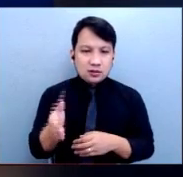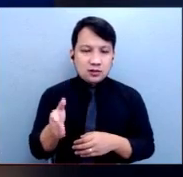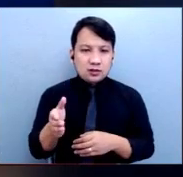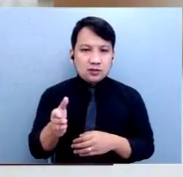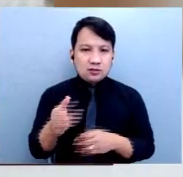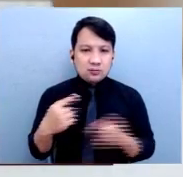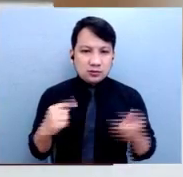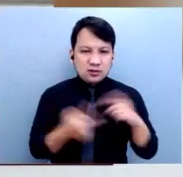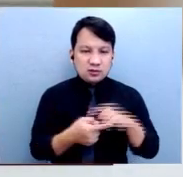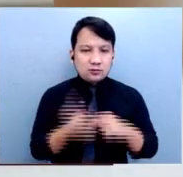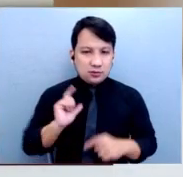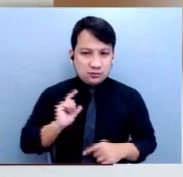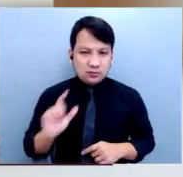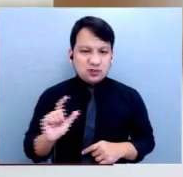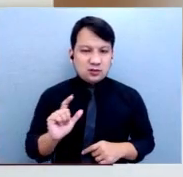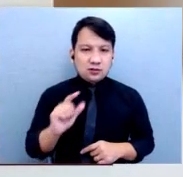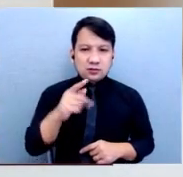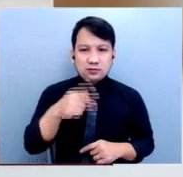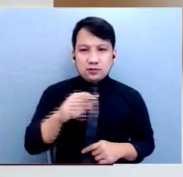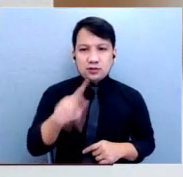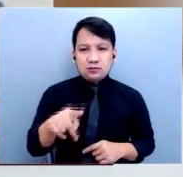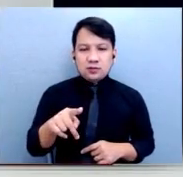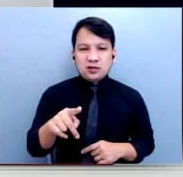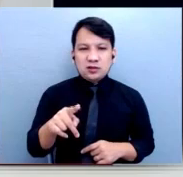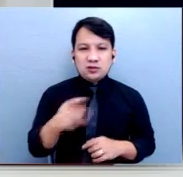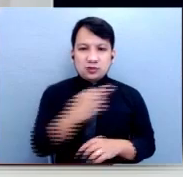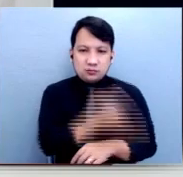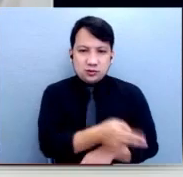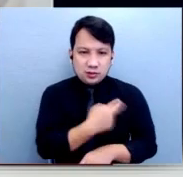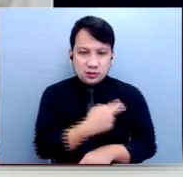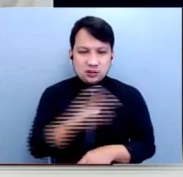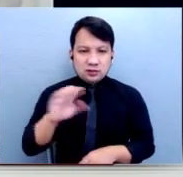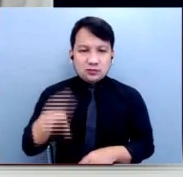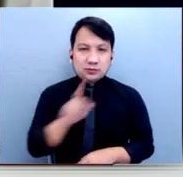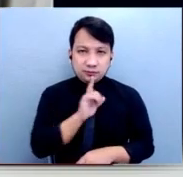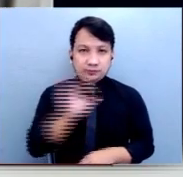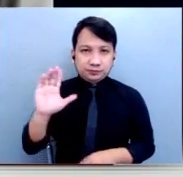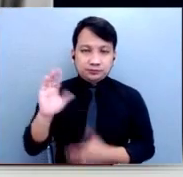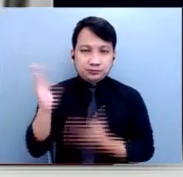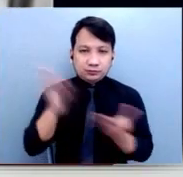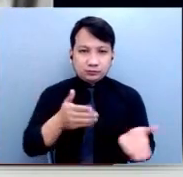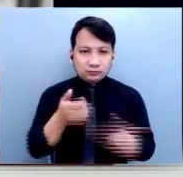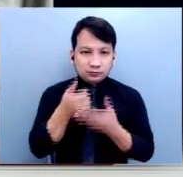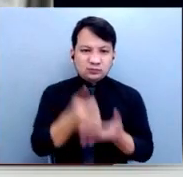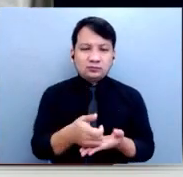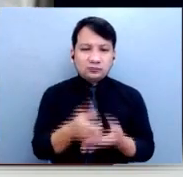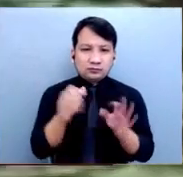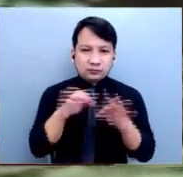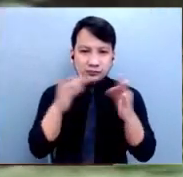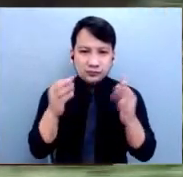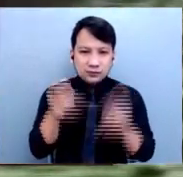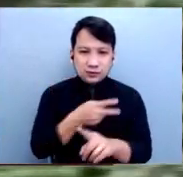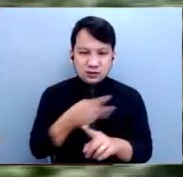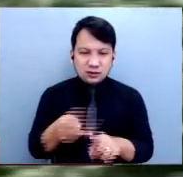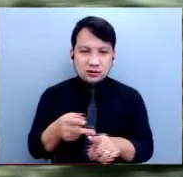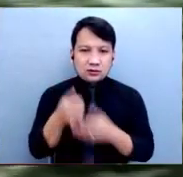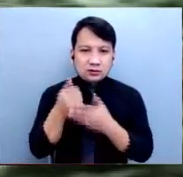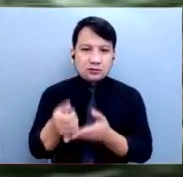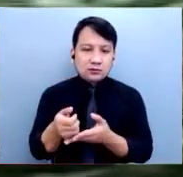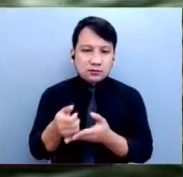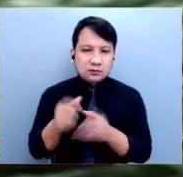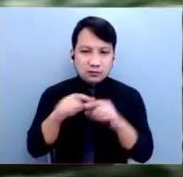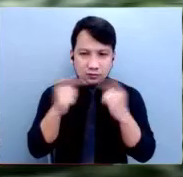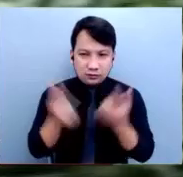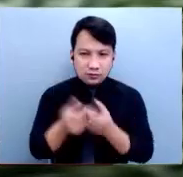sugatang pulis sa PNP General Hospital sa Camp Crame. Nangako na rin ng PNP na tutulungan ang mga biktima. May task group na rin na